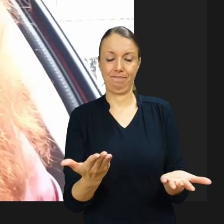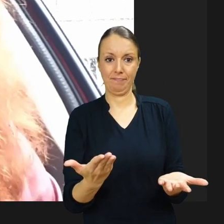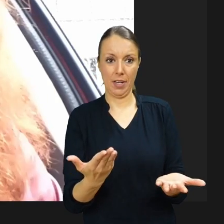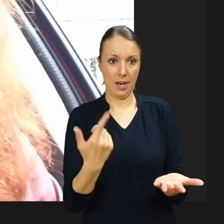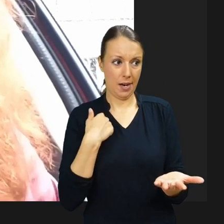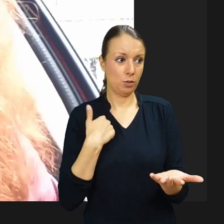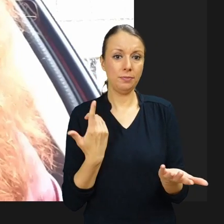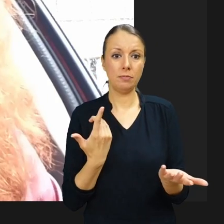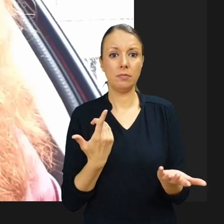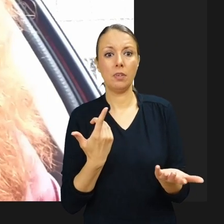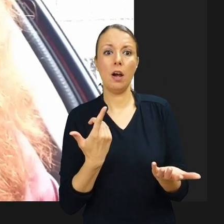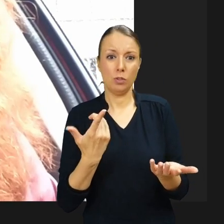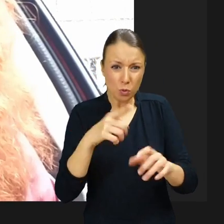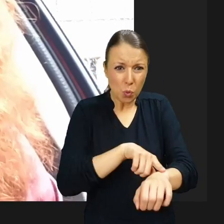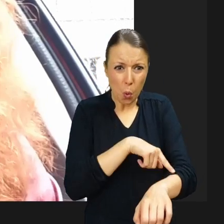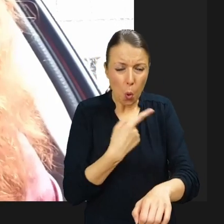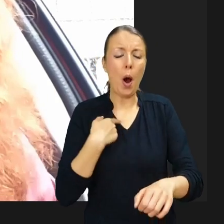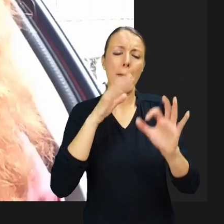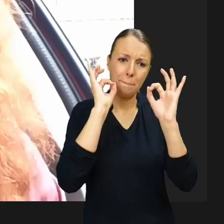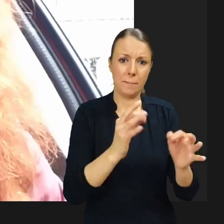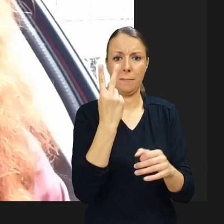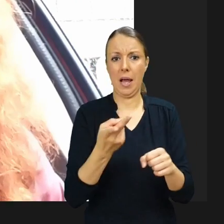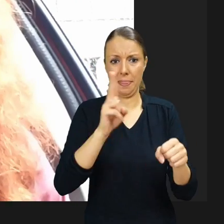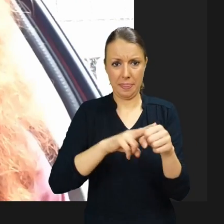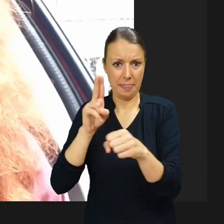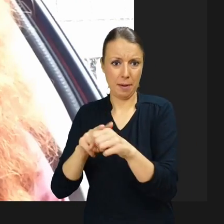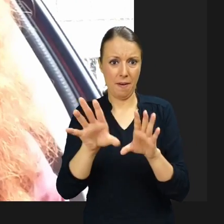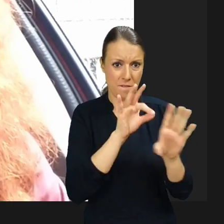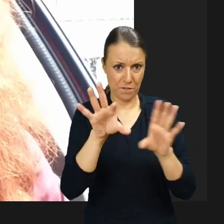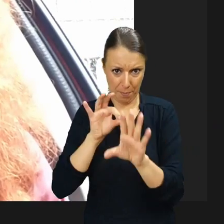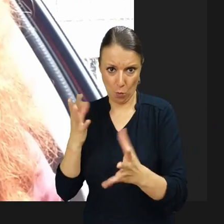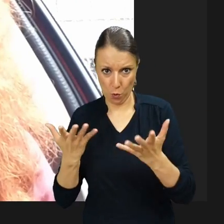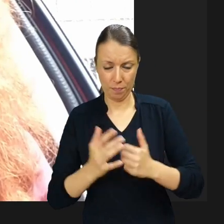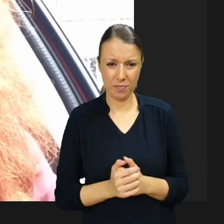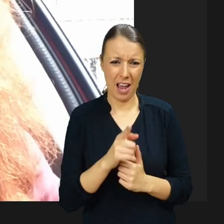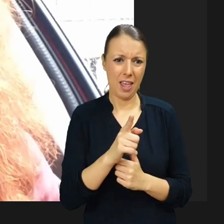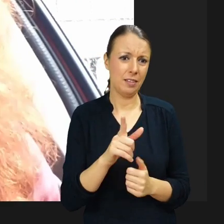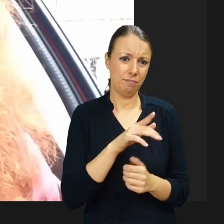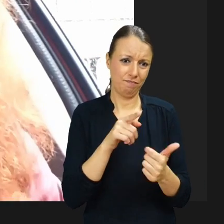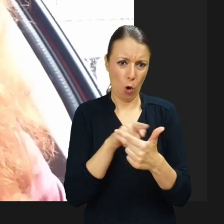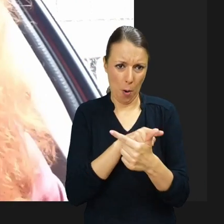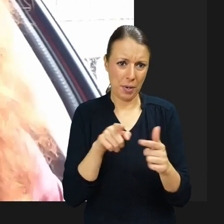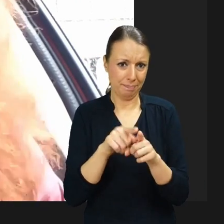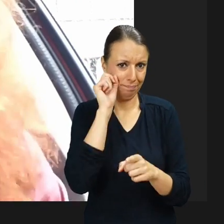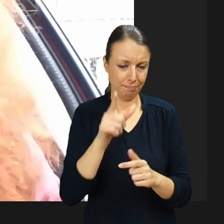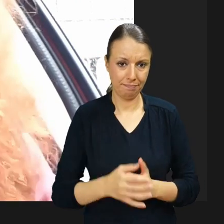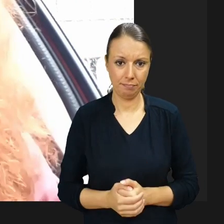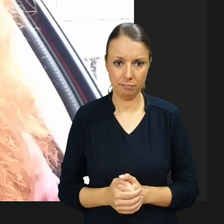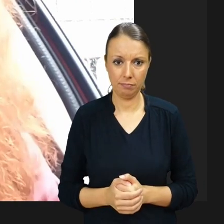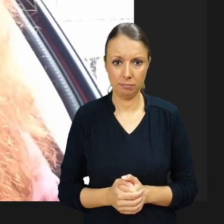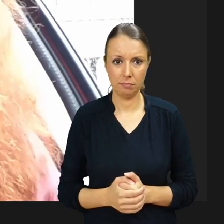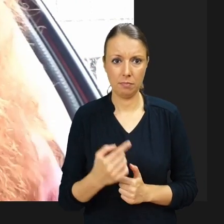każdy wcześniejszy od poprzedniego, znaczy jak chodzi o godzinę. No i też powiedziałam, że ja nie